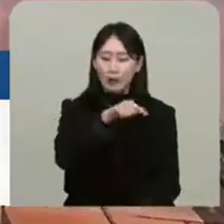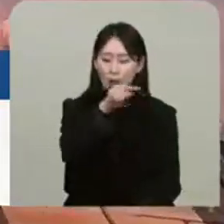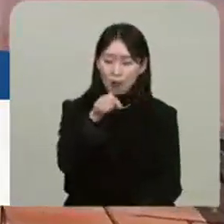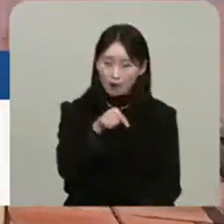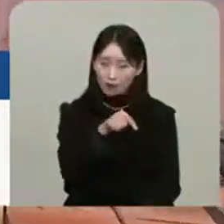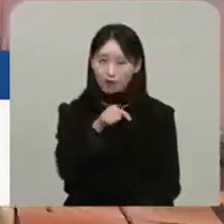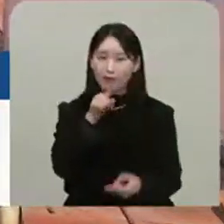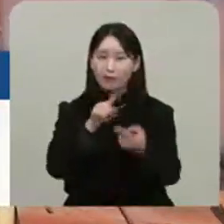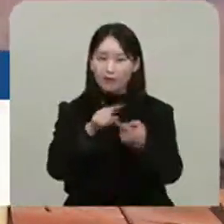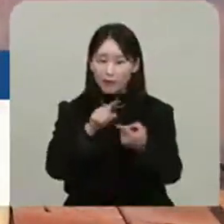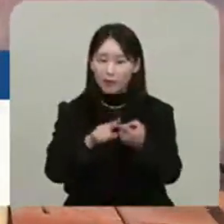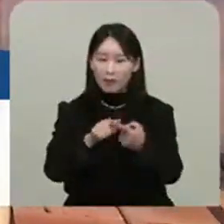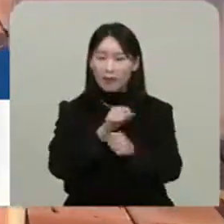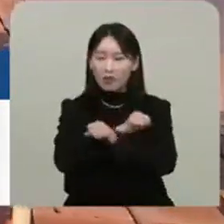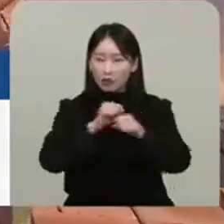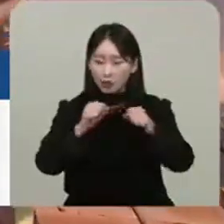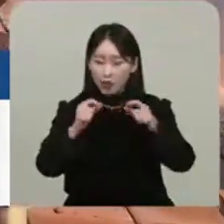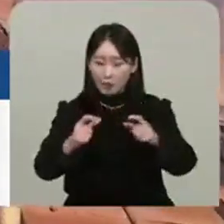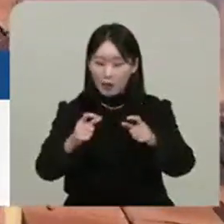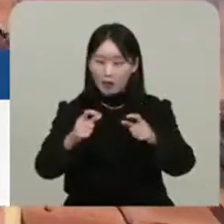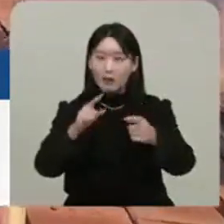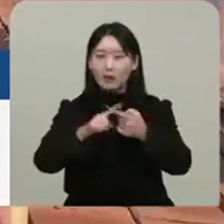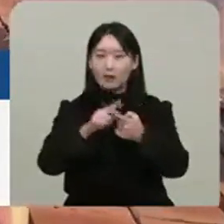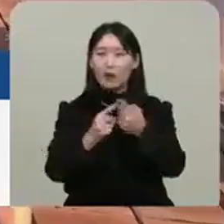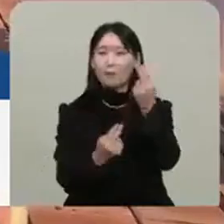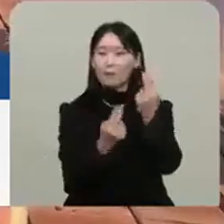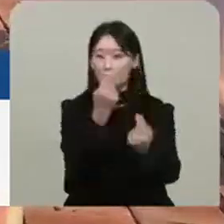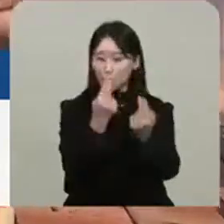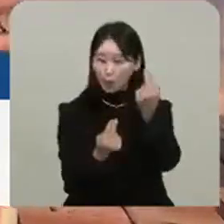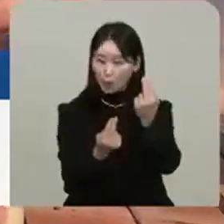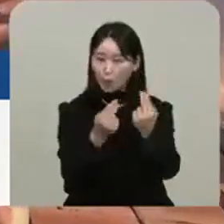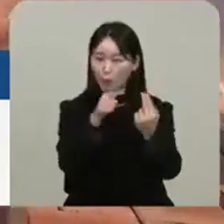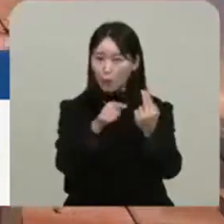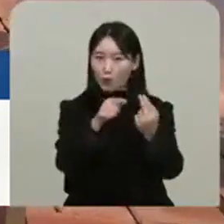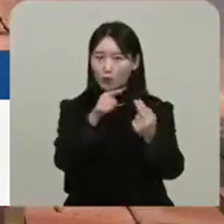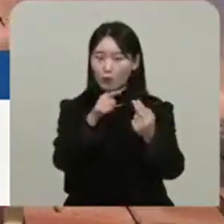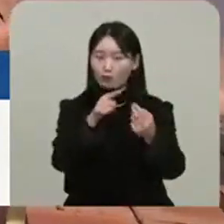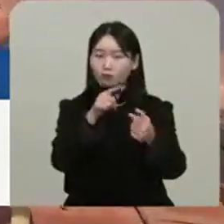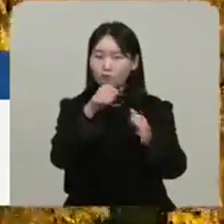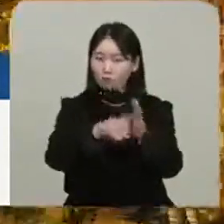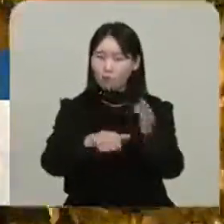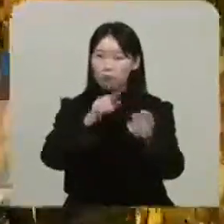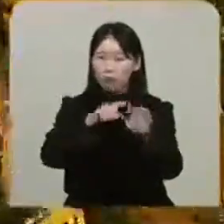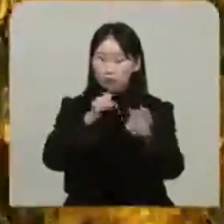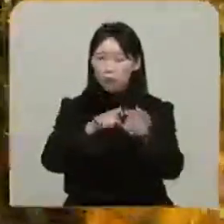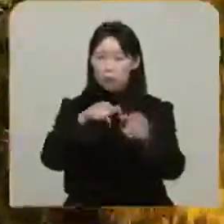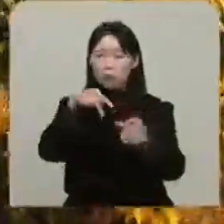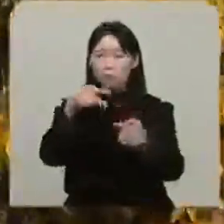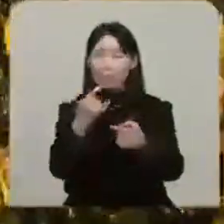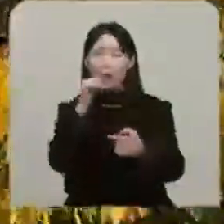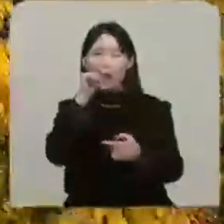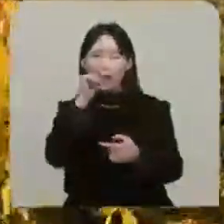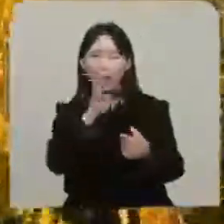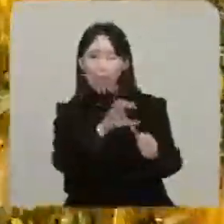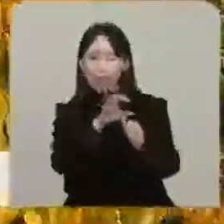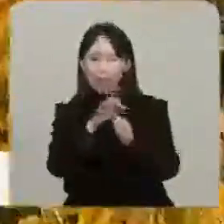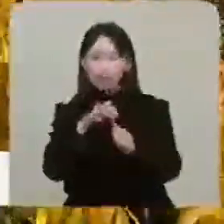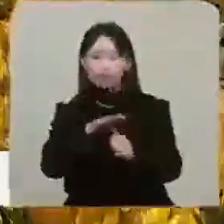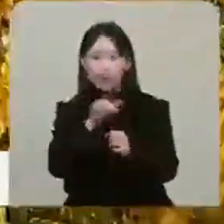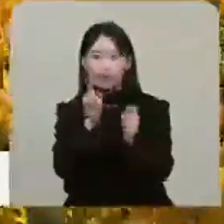비교하는 구조물을 그 세 구슬을 통해서 우리가 눈으로 볼 수 있게. 깊어가는